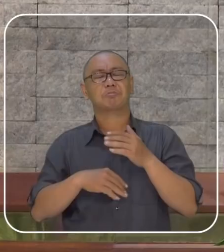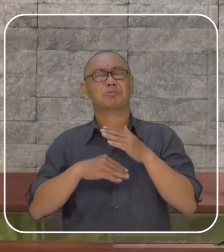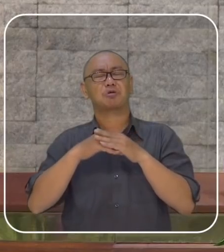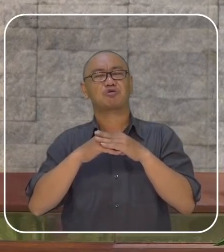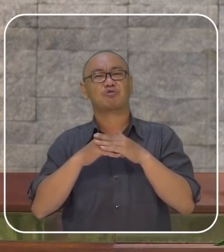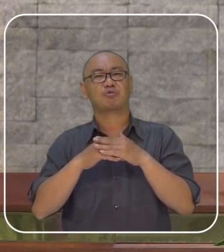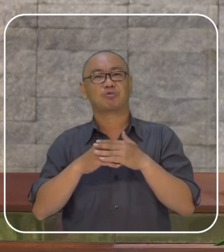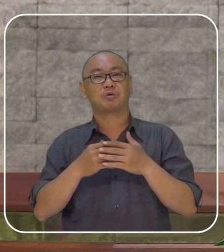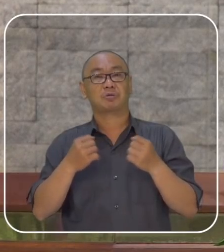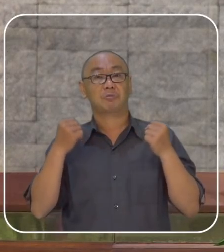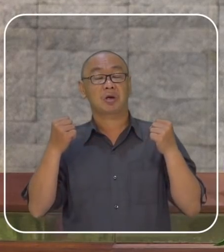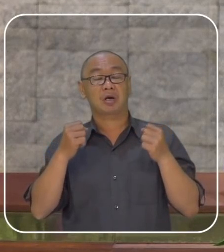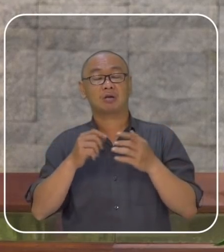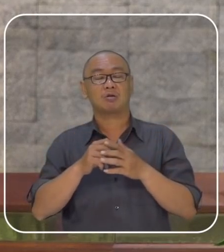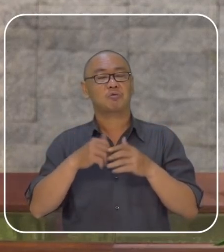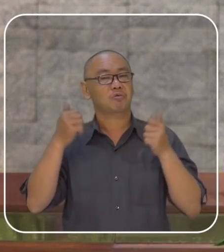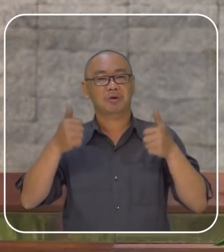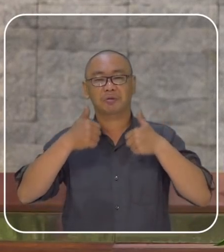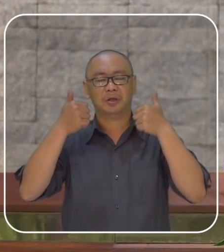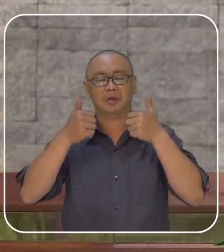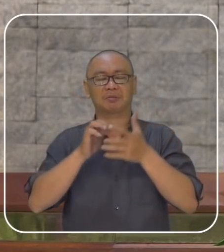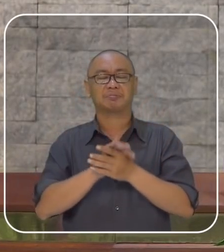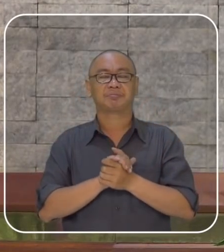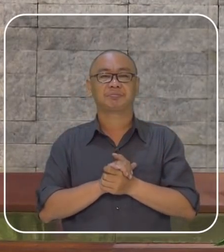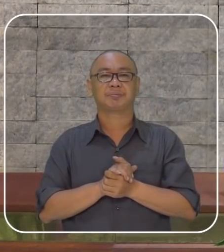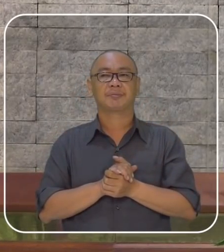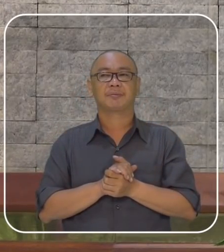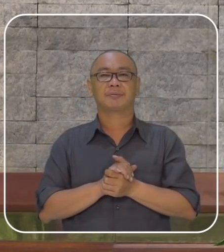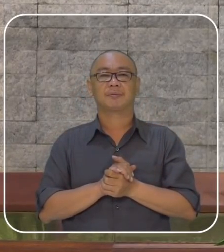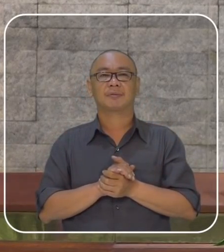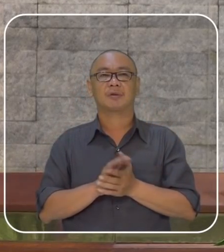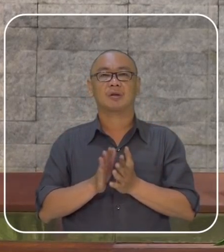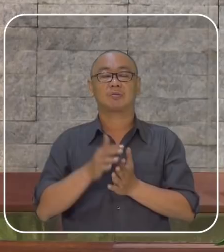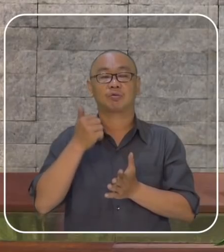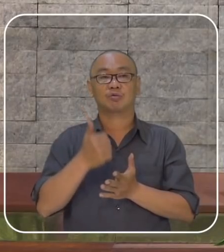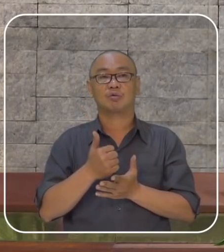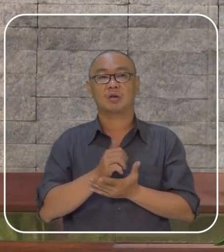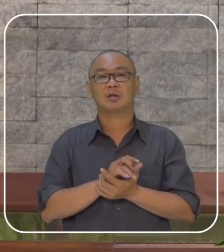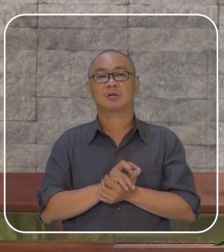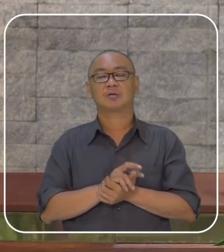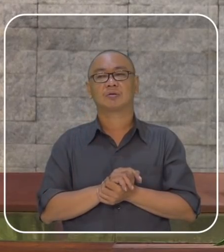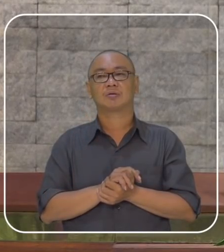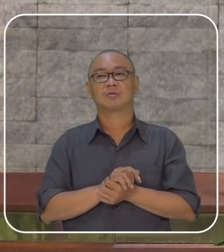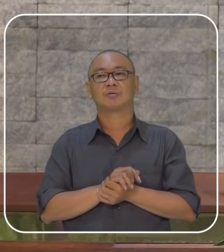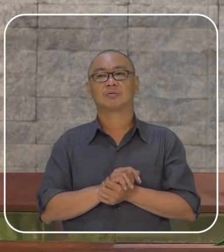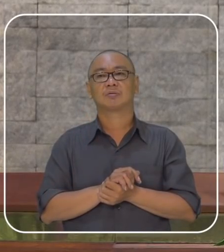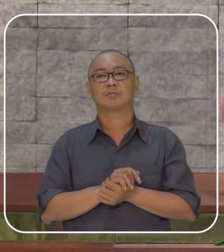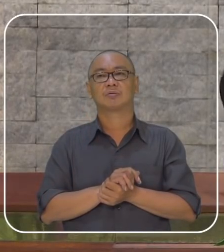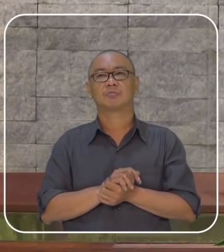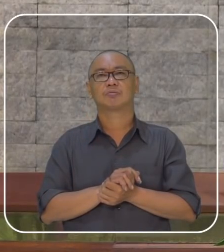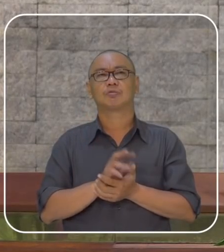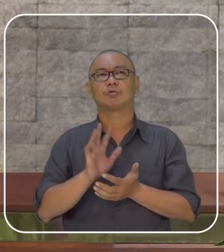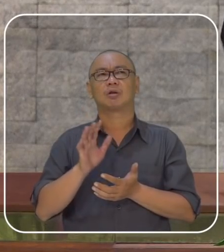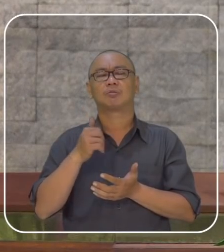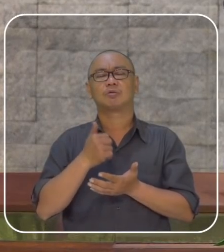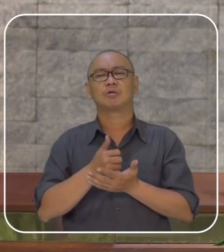ikut KTB. Luar biasa saudara. Dan kebetulan juga, ya bukan kebetulan karena